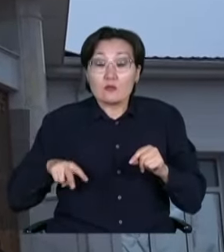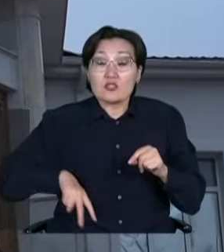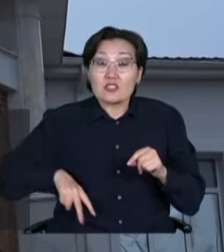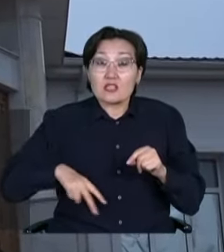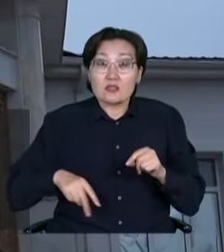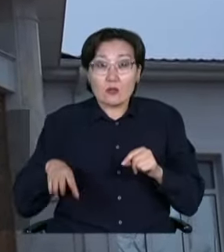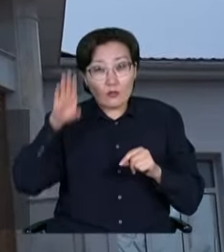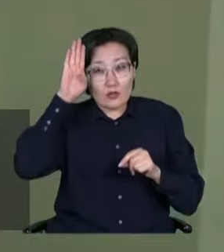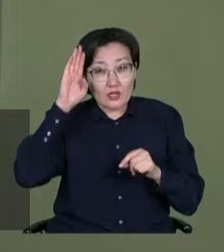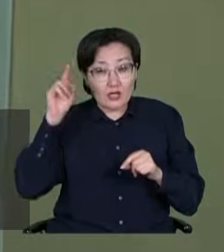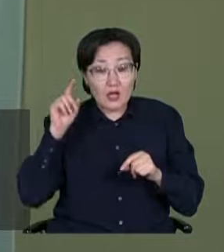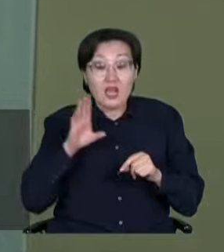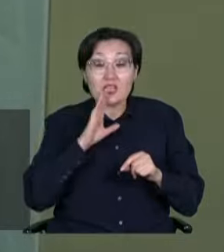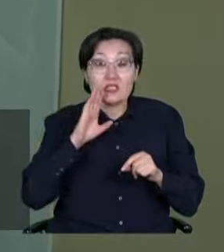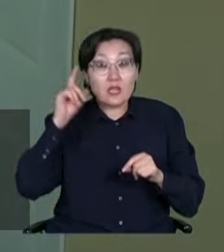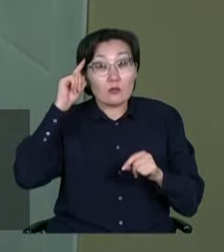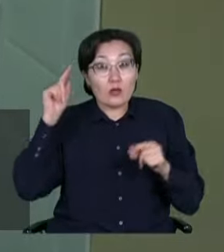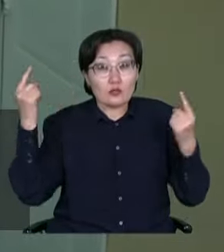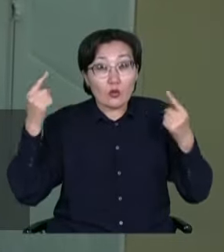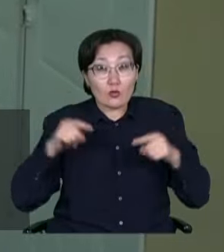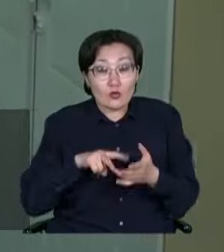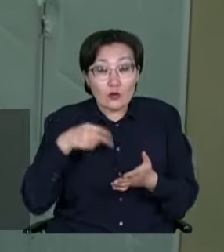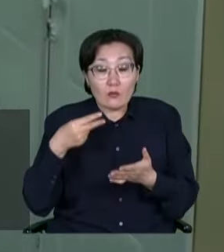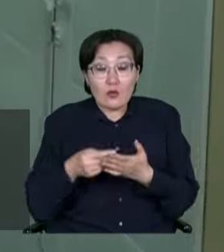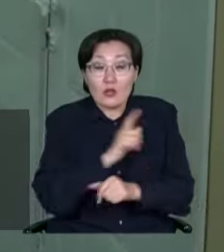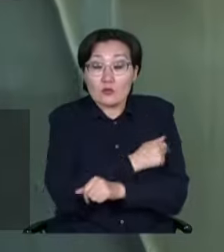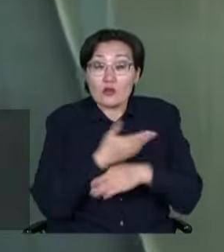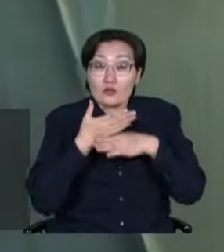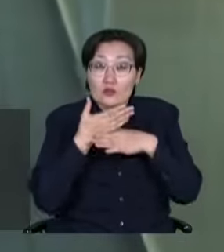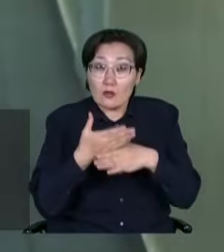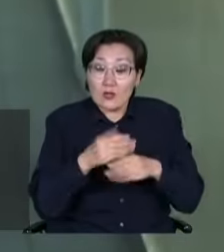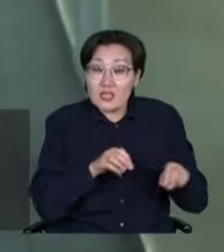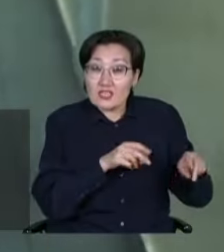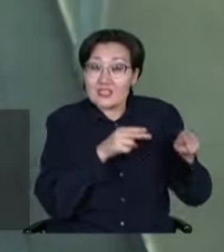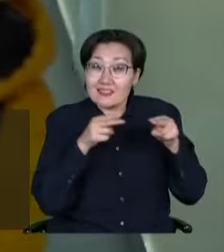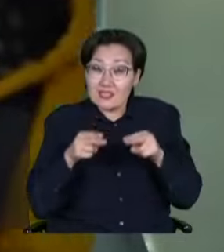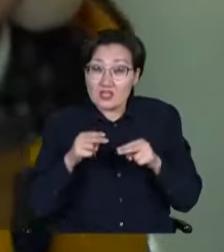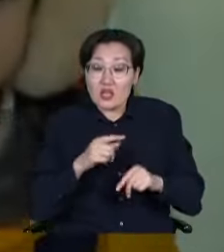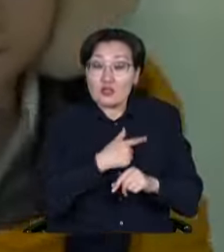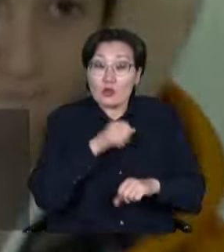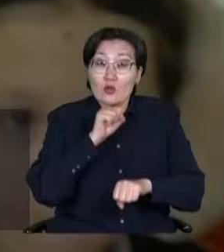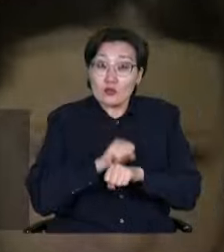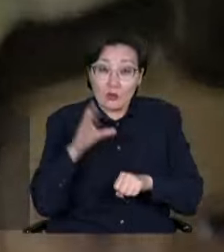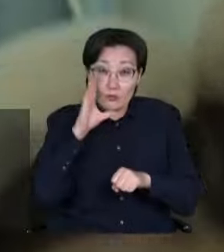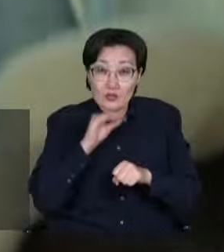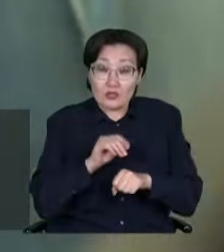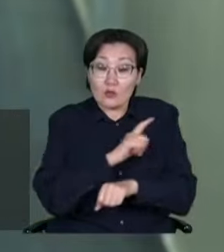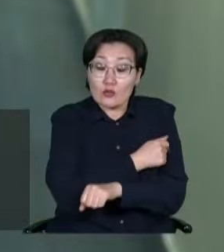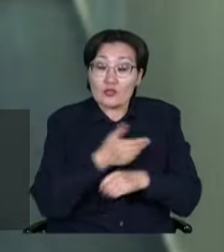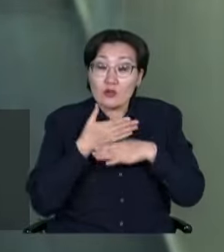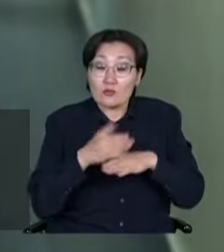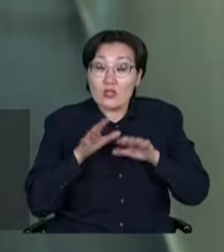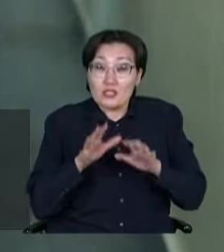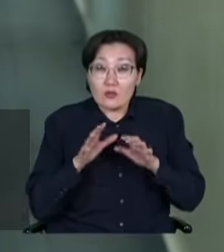жасөспірімнің есінен танып құлағанын айтып отыр. Тіпті жедел жәрдем келгенше оқушының жүрегі тоқтап та үлгерген. Ақ халаттылар арпалысып жатып, қыз